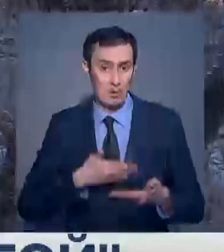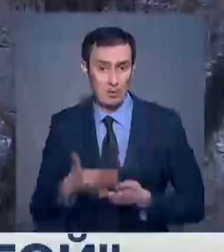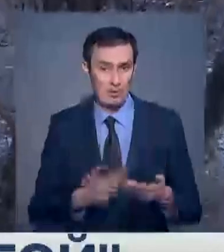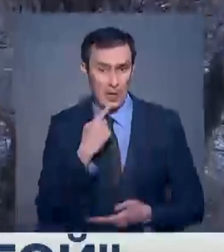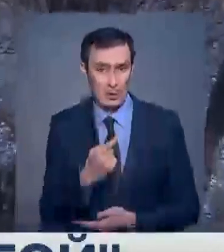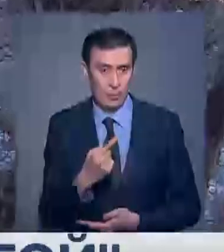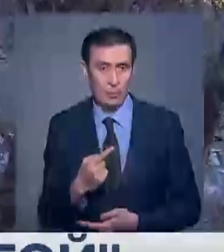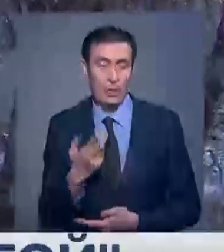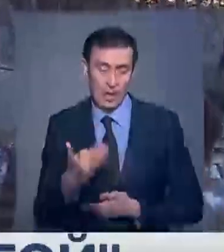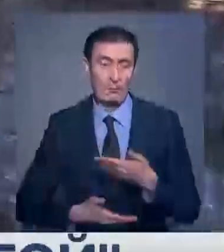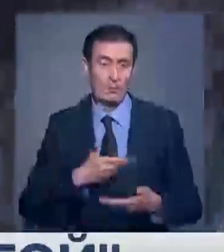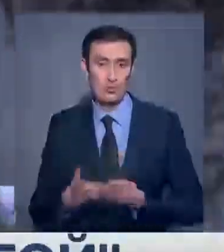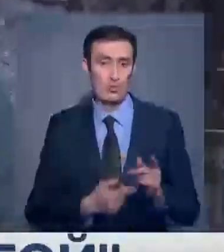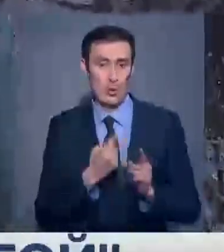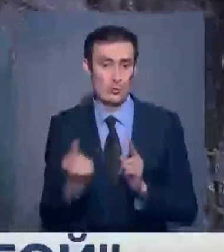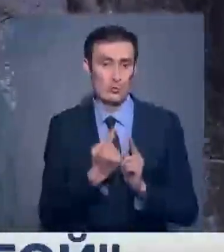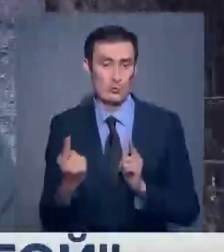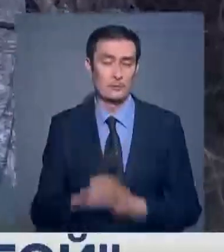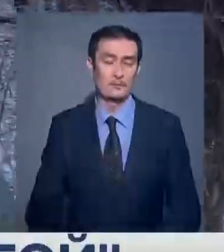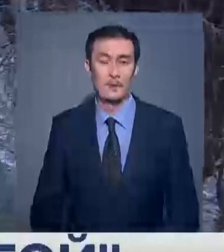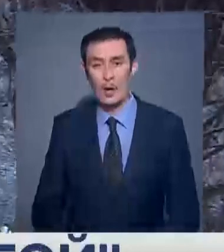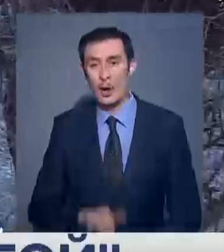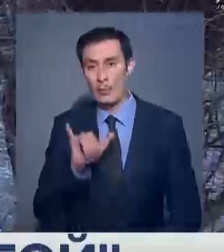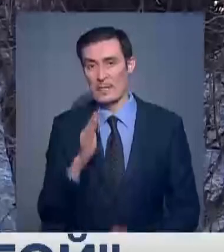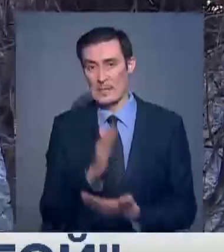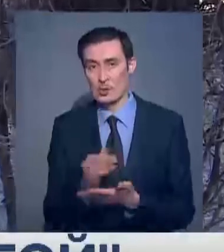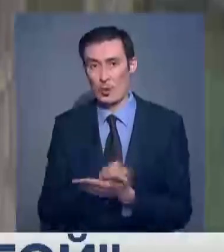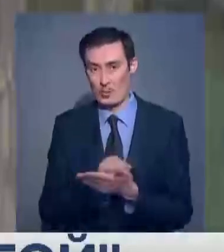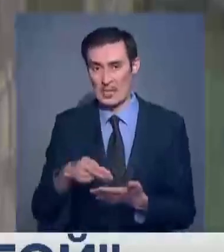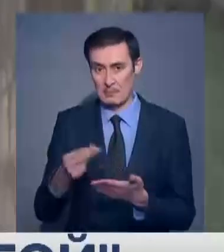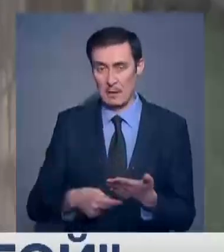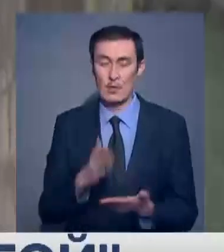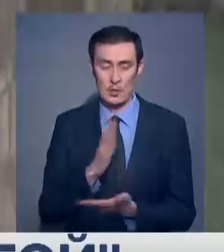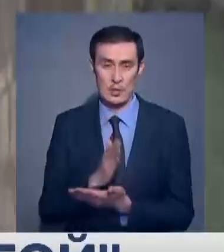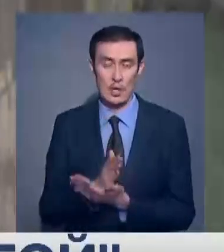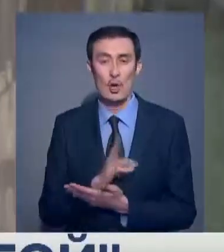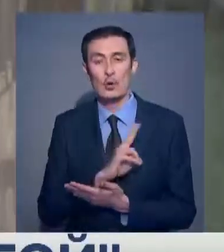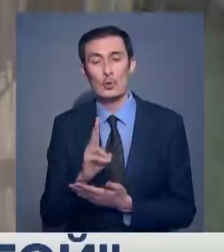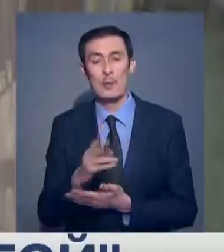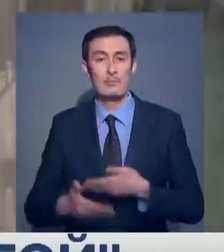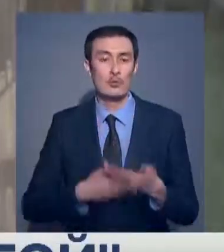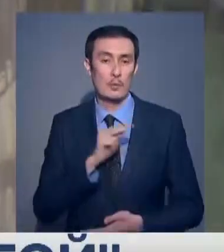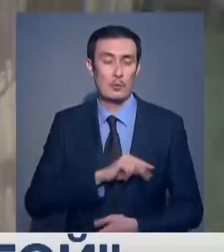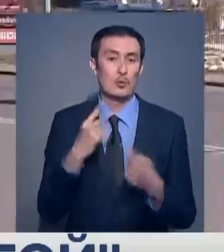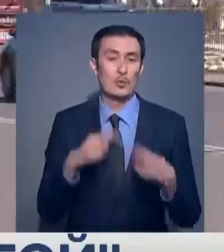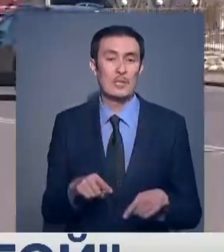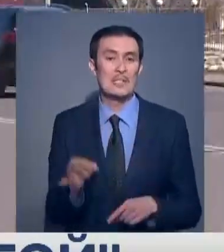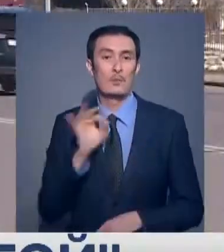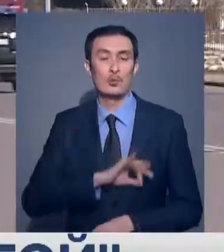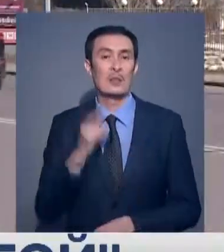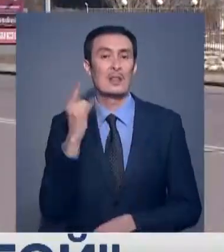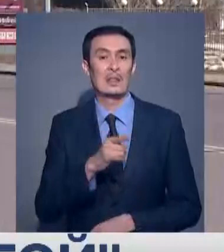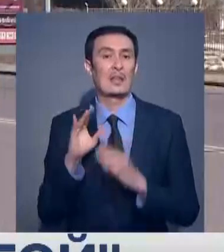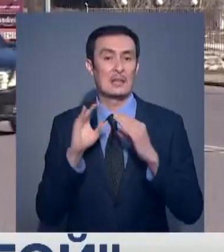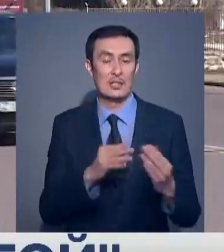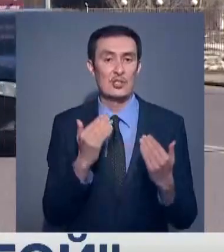далеко? Пешком хожу. Ага. А у вас справка? Все есть. Пока одни идут на работу пешком, другие добираются на такси. Сейчас